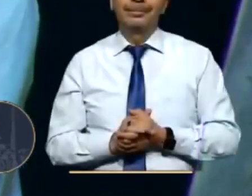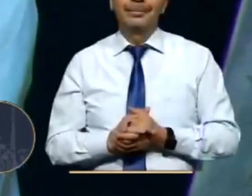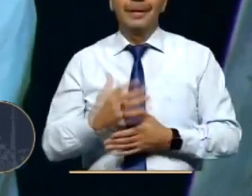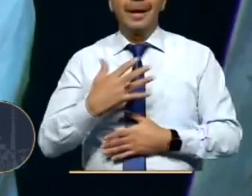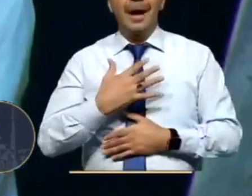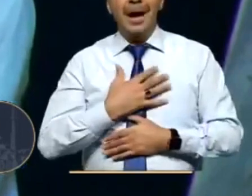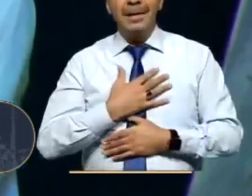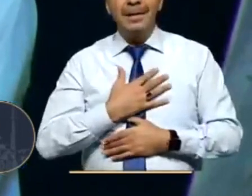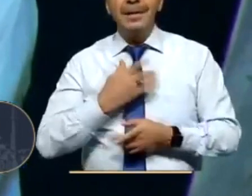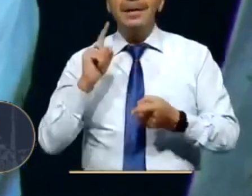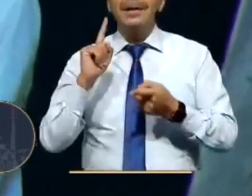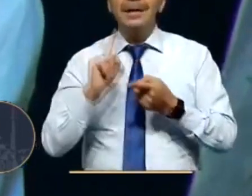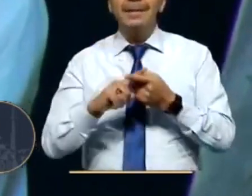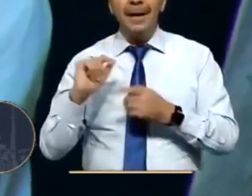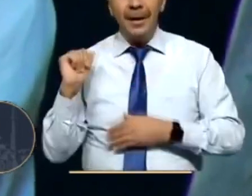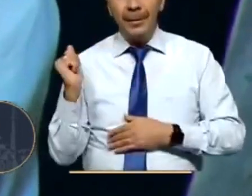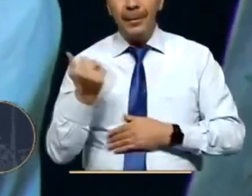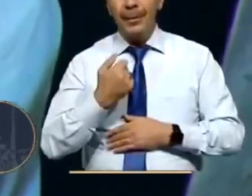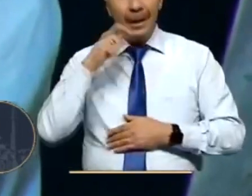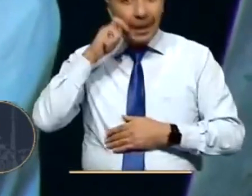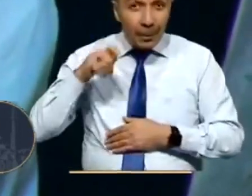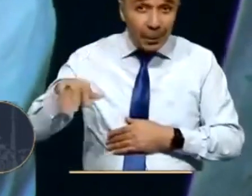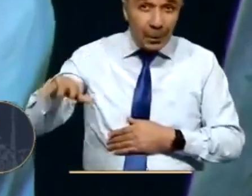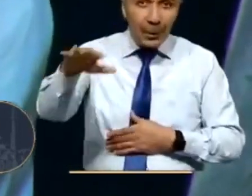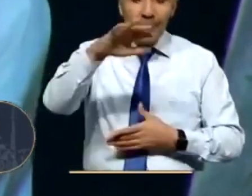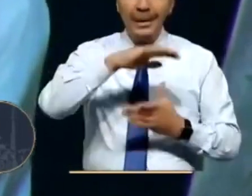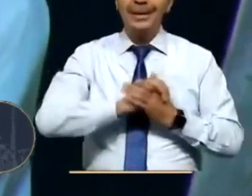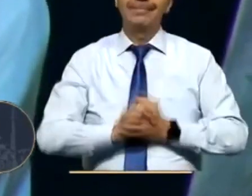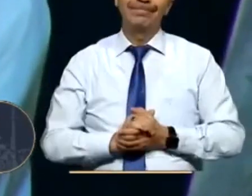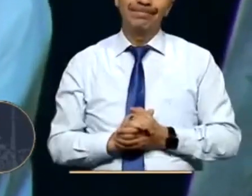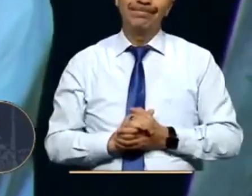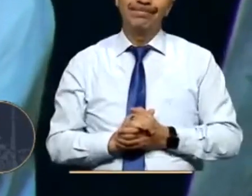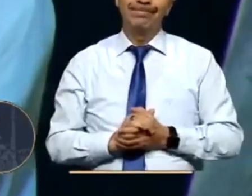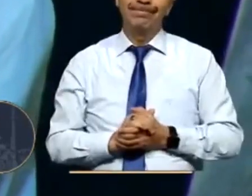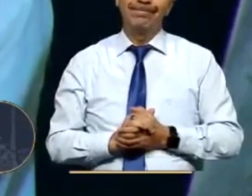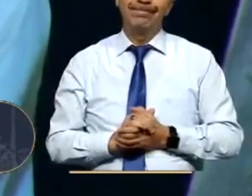عزيز و muhterem Müslümanlar,